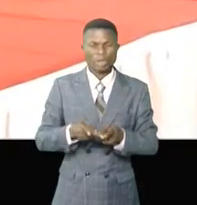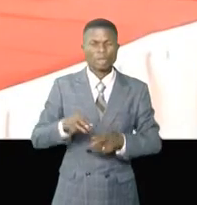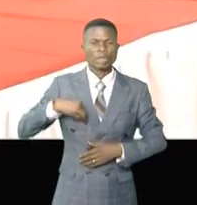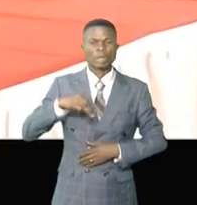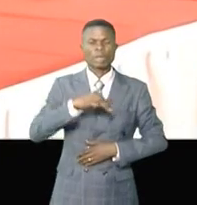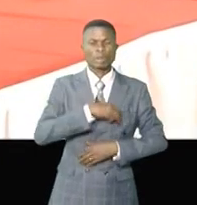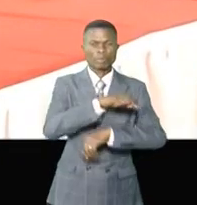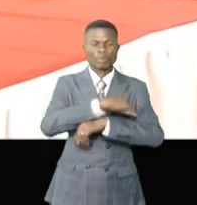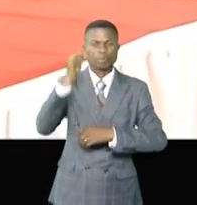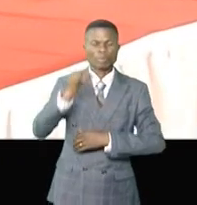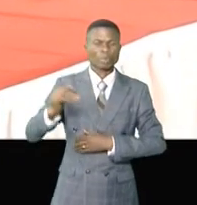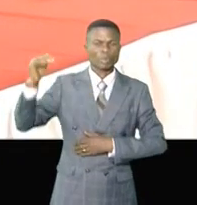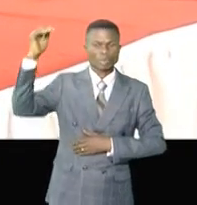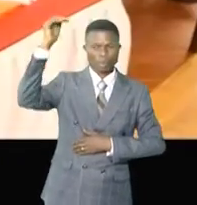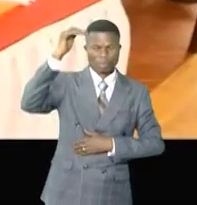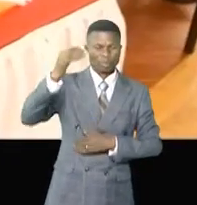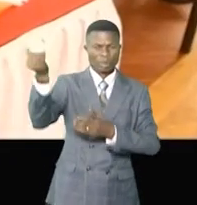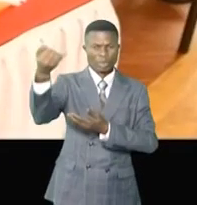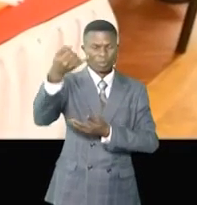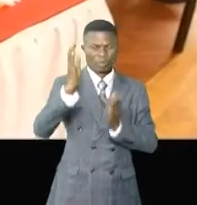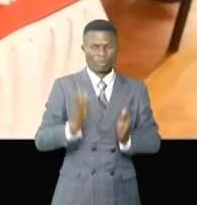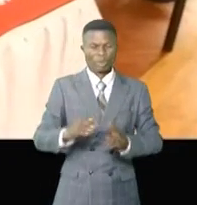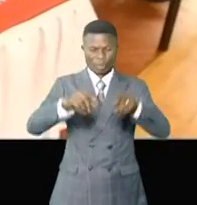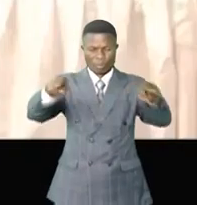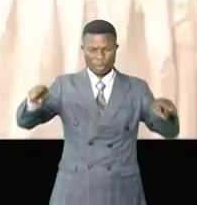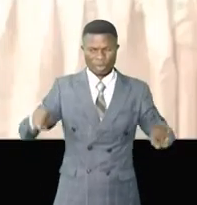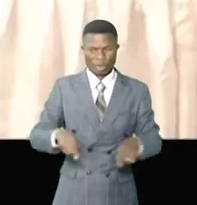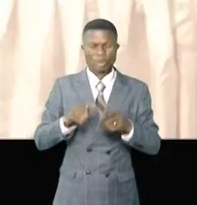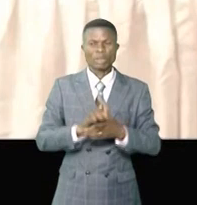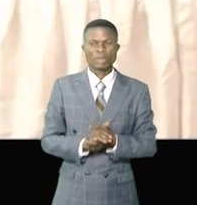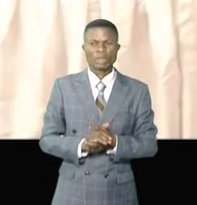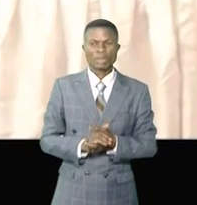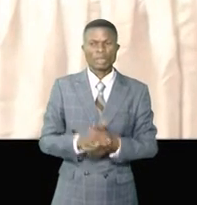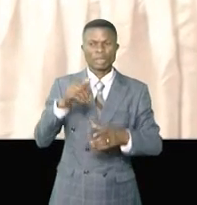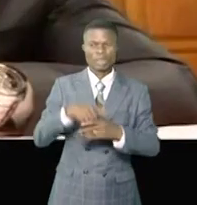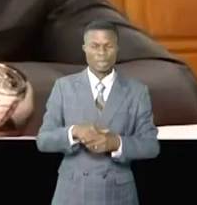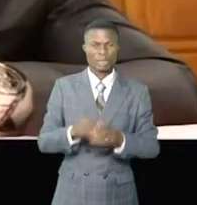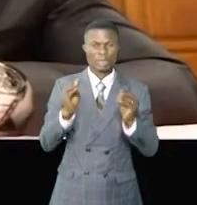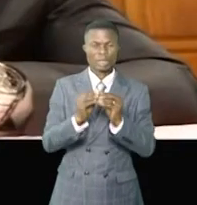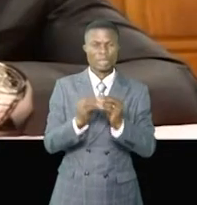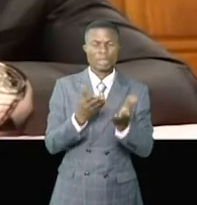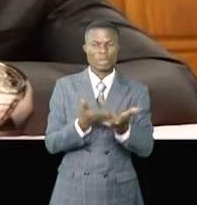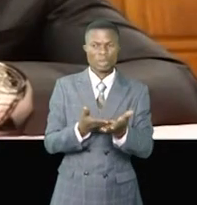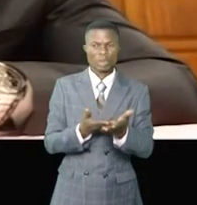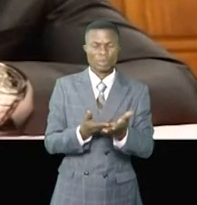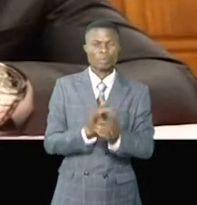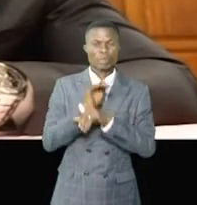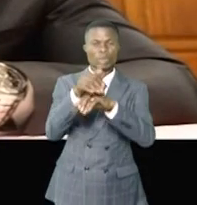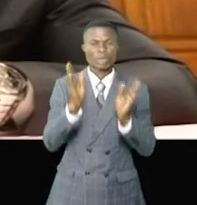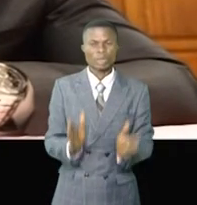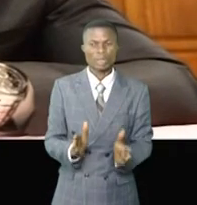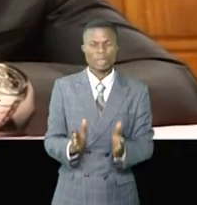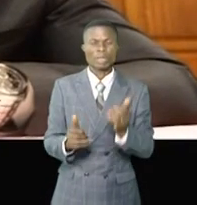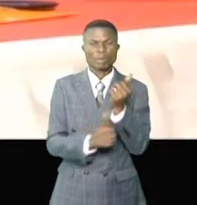membres de l'Institut supérieur d'architecture et urbanisme ISAU. Au cours de cet atelier, les participants vont